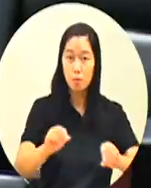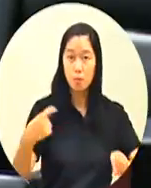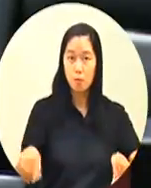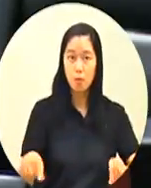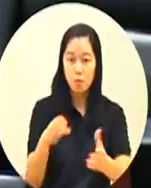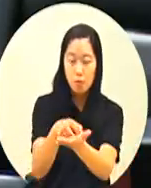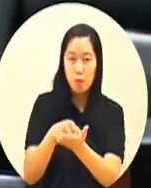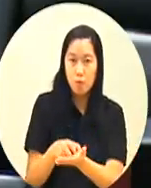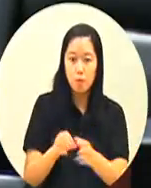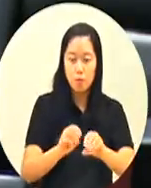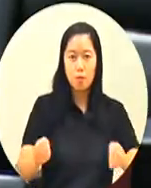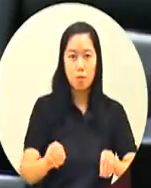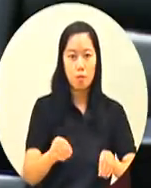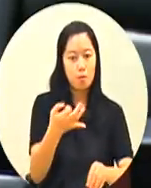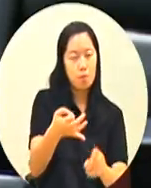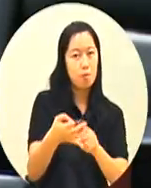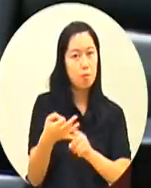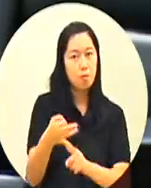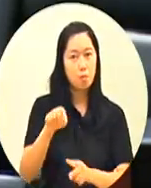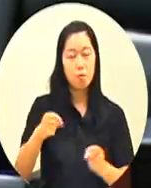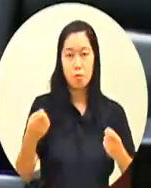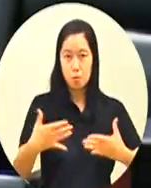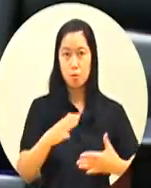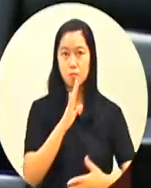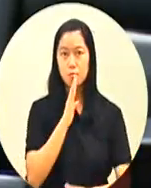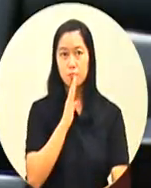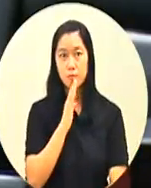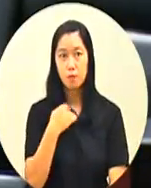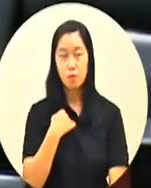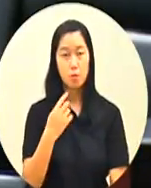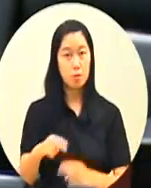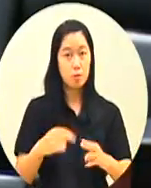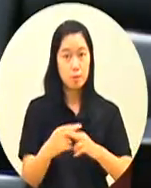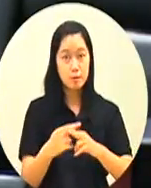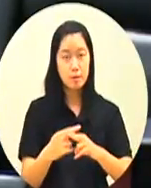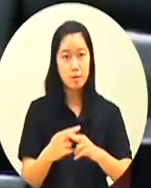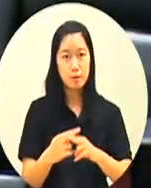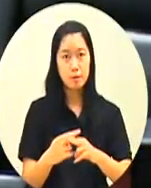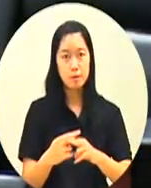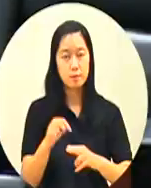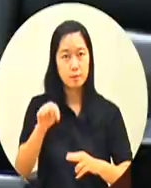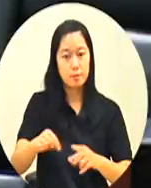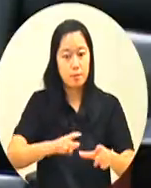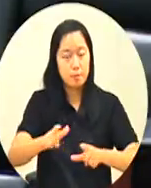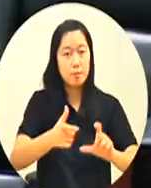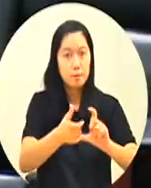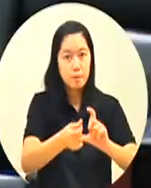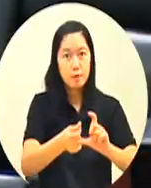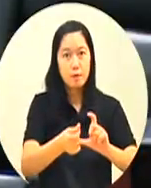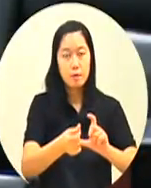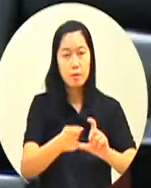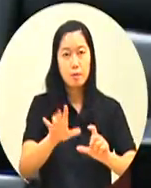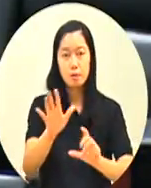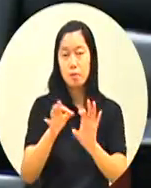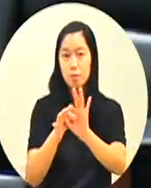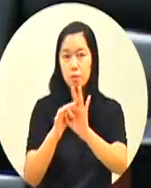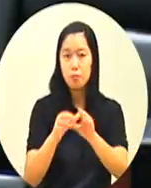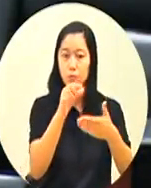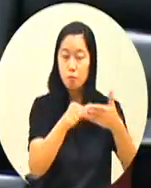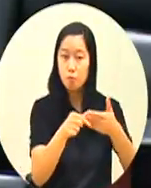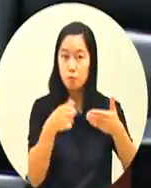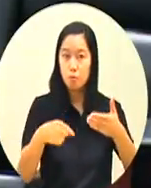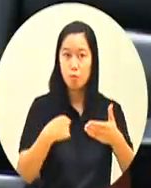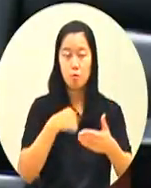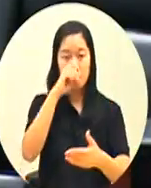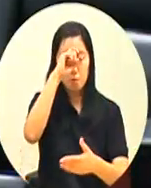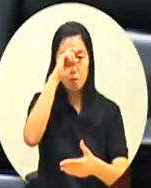成本，这也是一个很大的问题。然后，可是我相信这样的一个园区，相关的规范是我们期